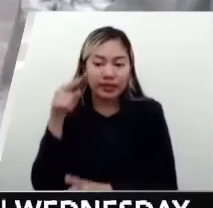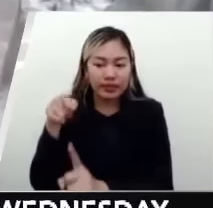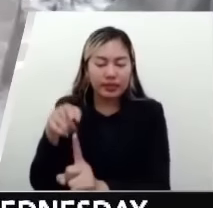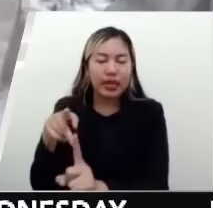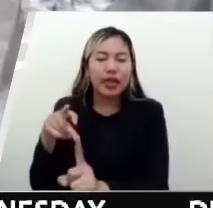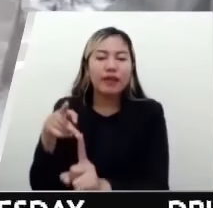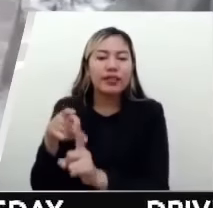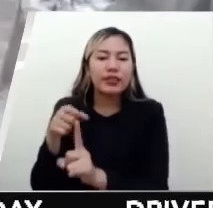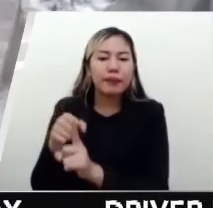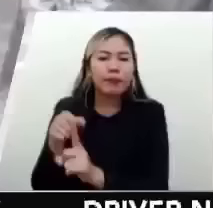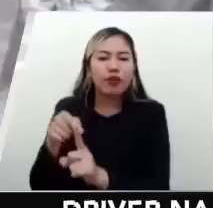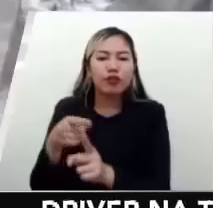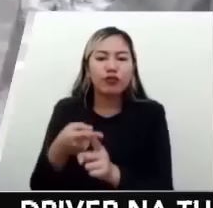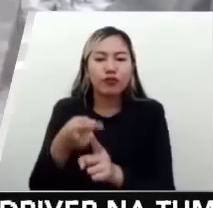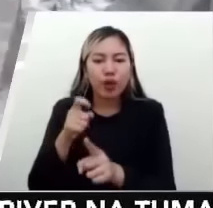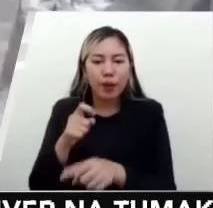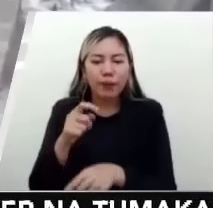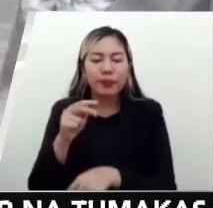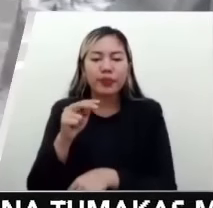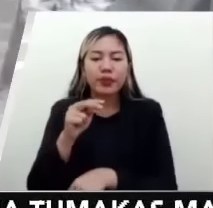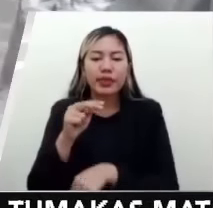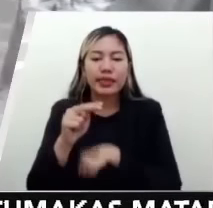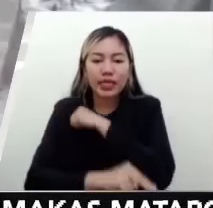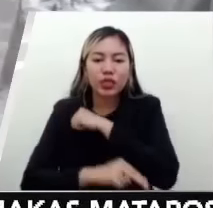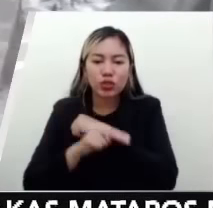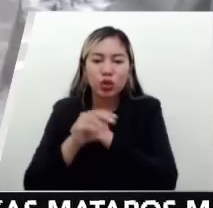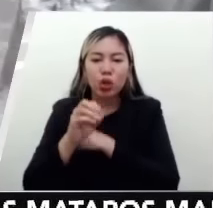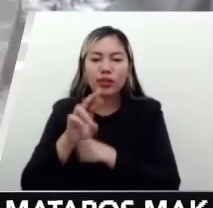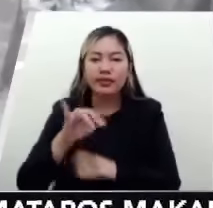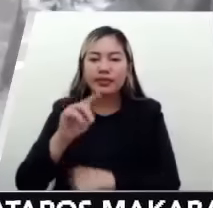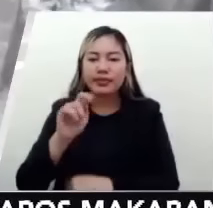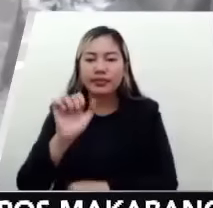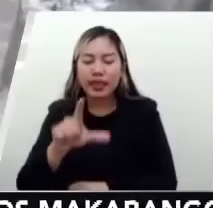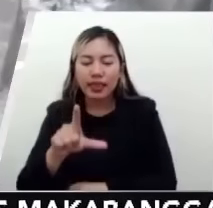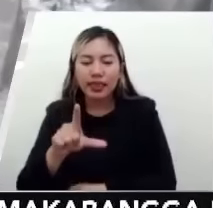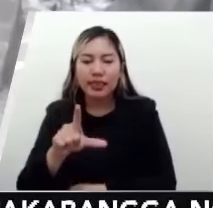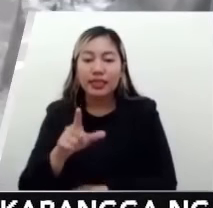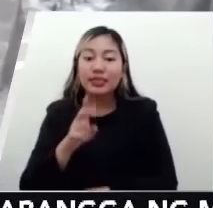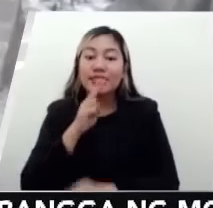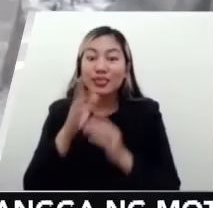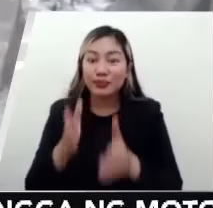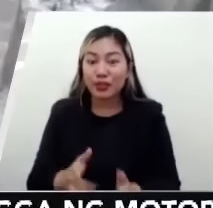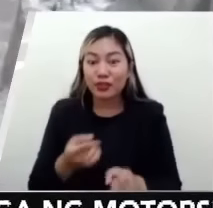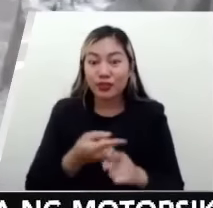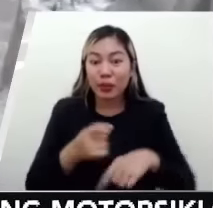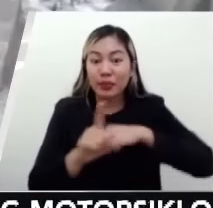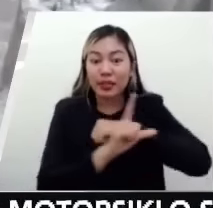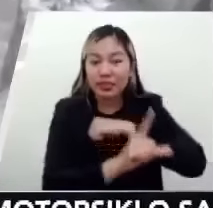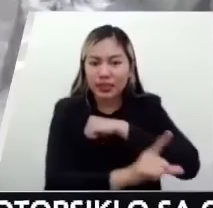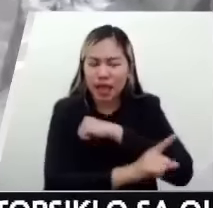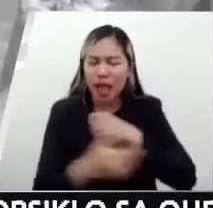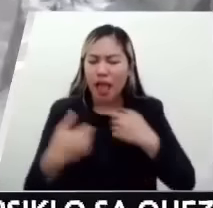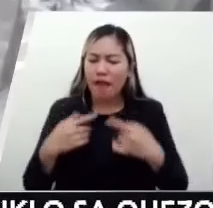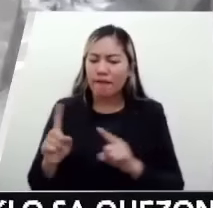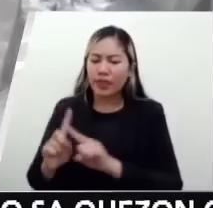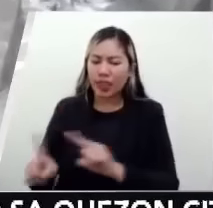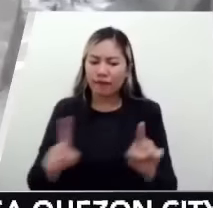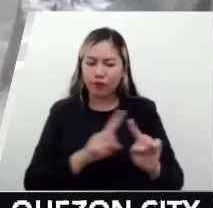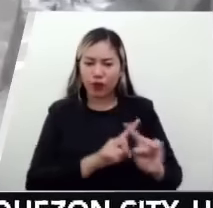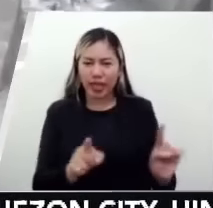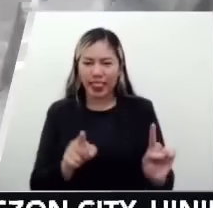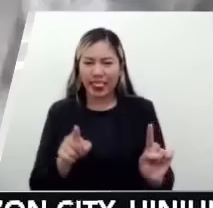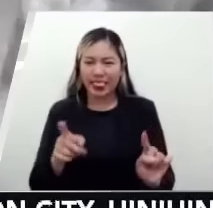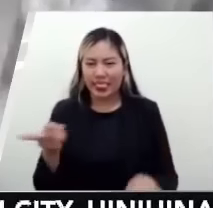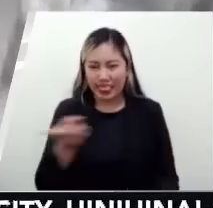Oriental and ang ating suspect is from Leyte. So meron silang differences, hindi siguro